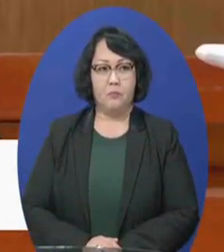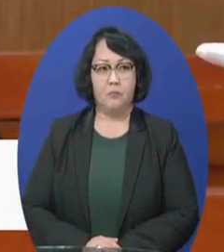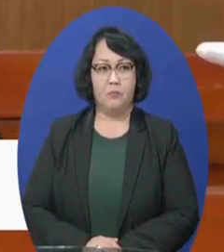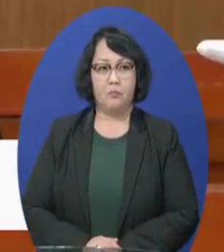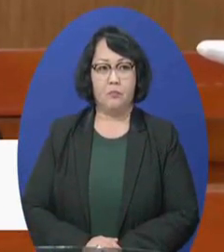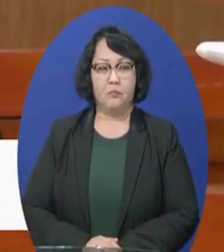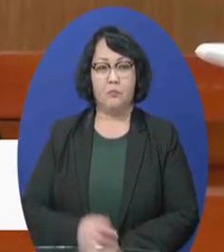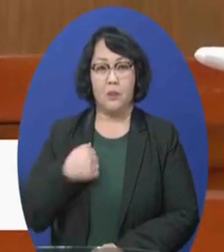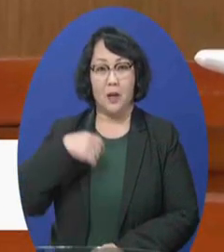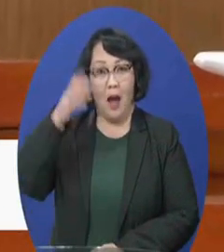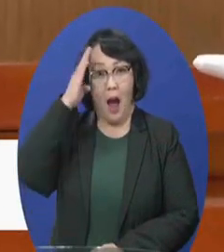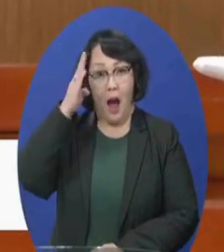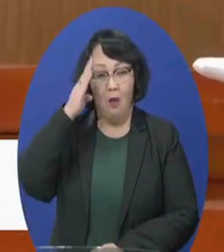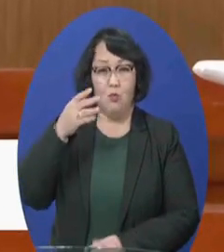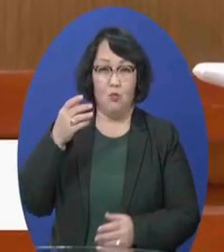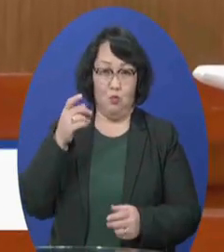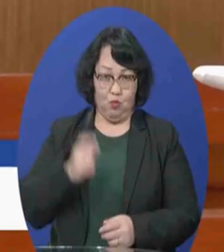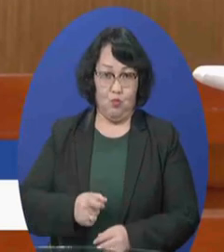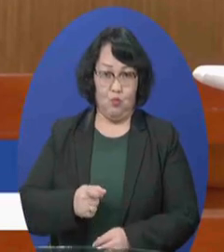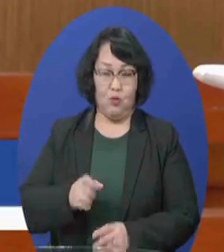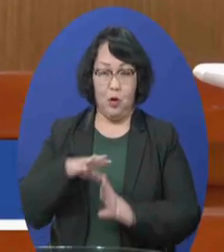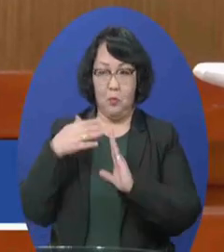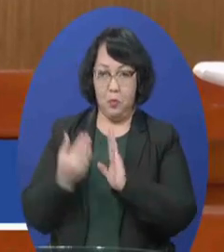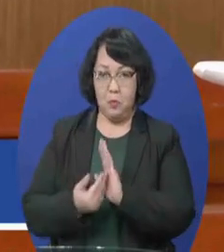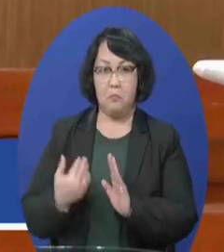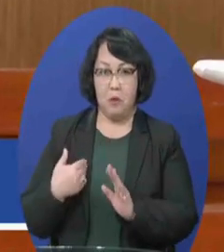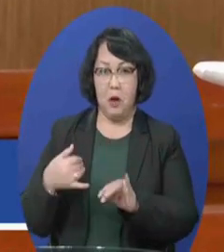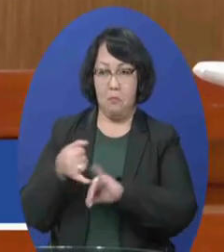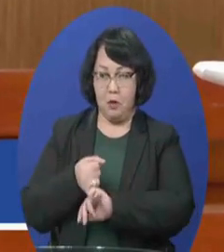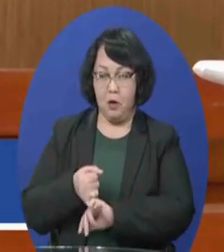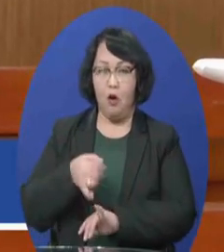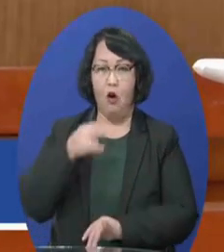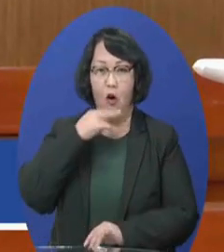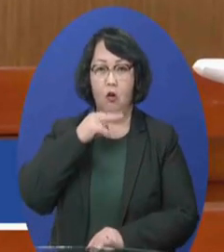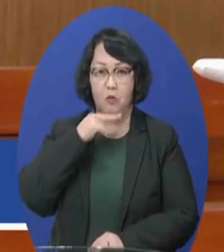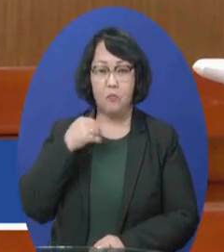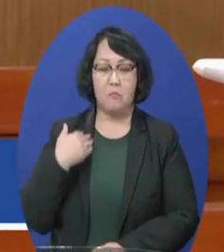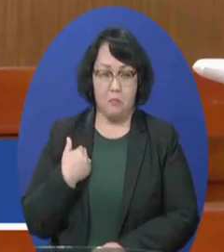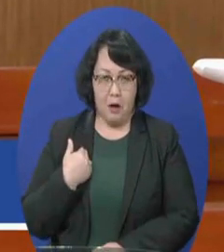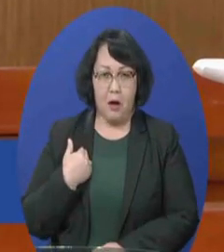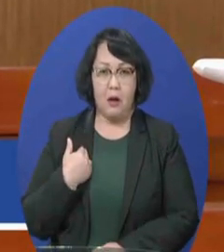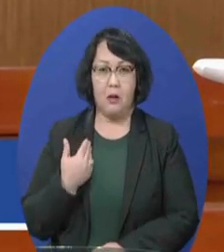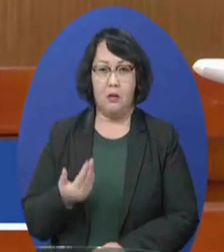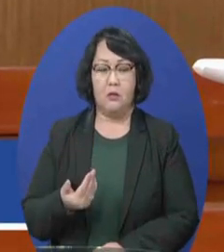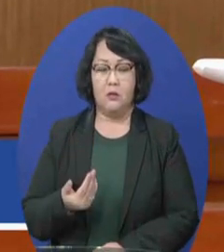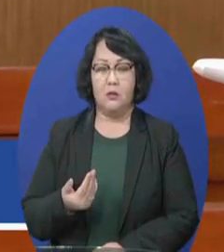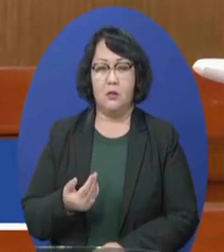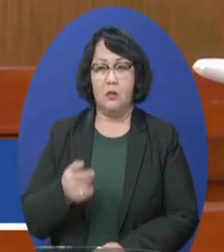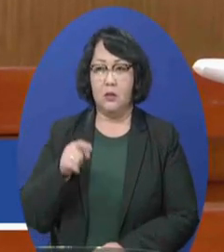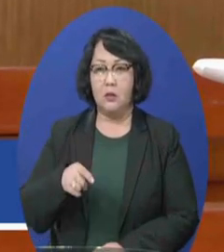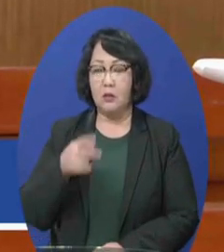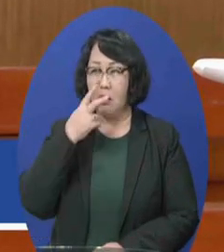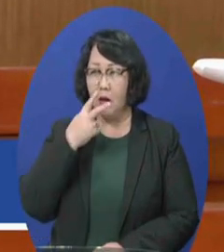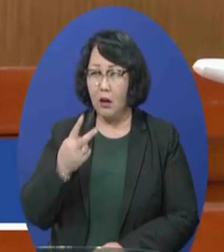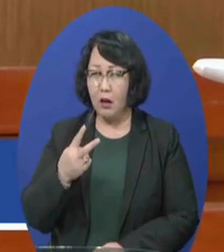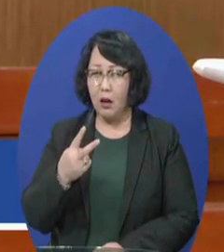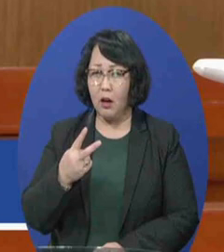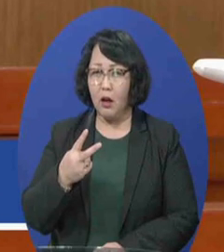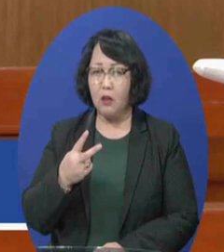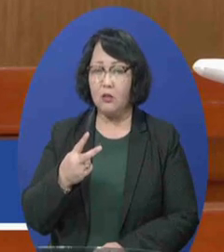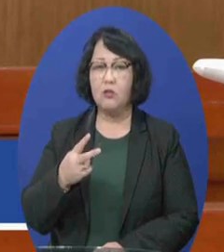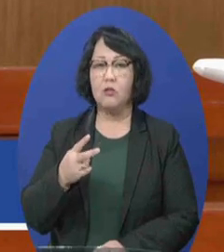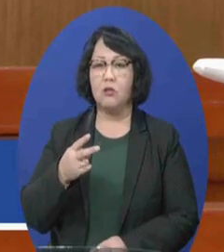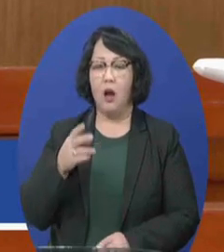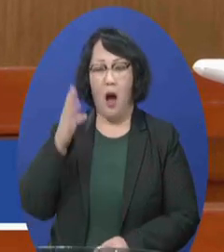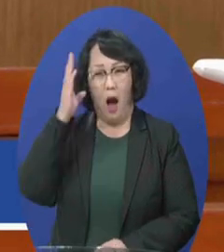Би бас эцэг хоон гэр бүлтэй үр хүүхдтэй охин үртэй хүн. Энэ үйл явдал надад эцэг хүний хувьд